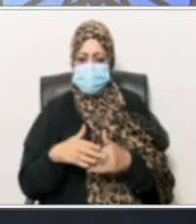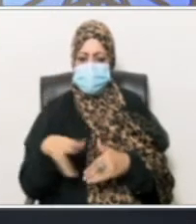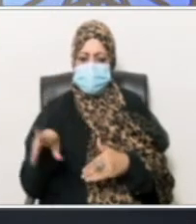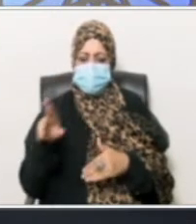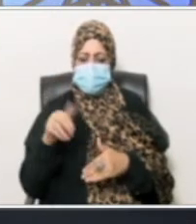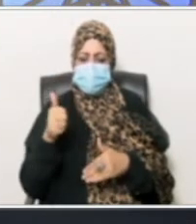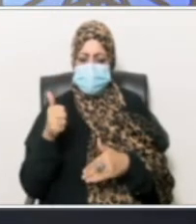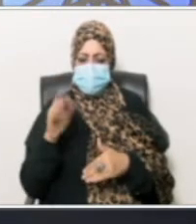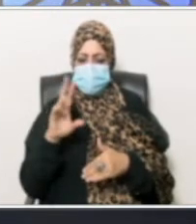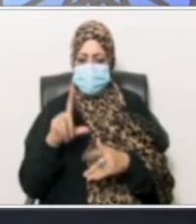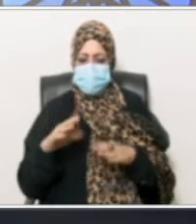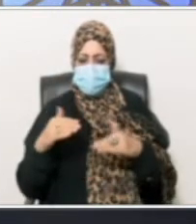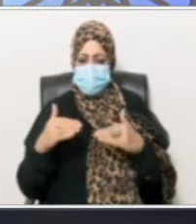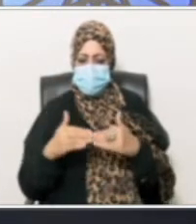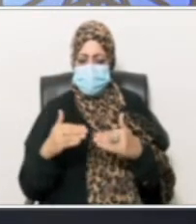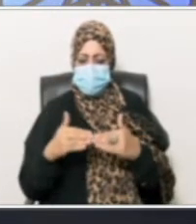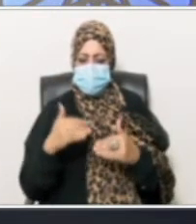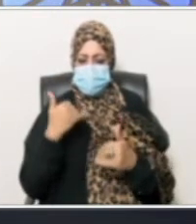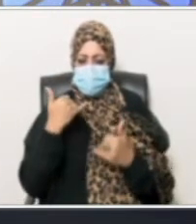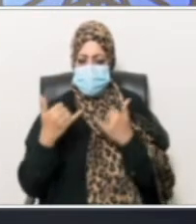أبو علاء من بنغازي.